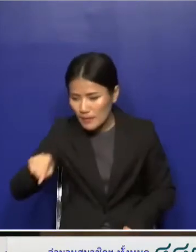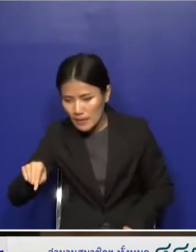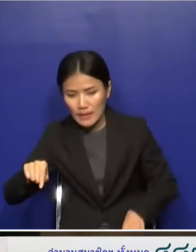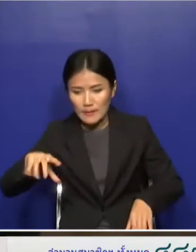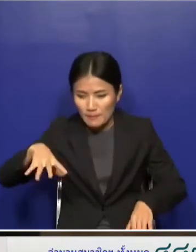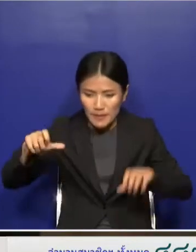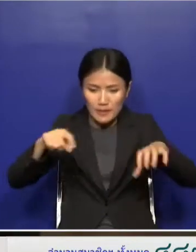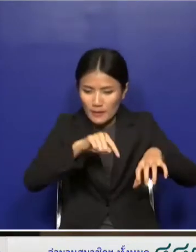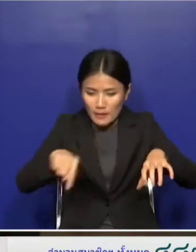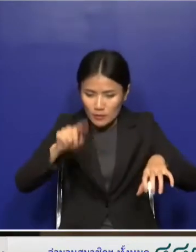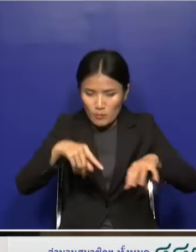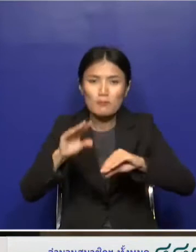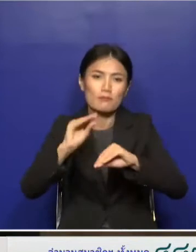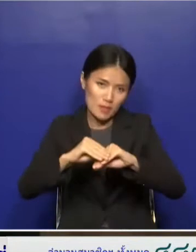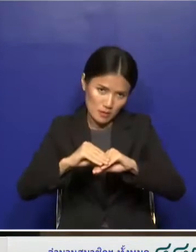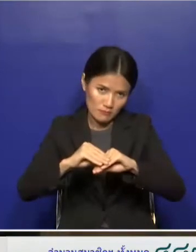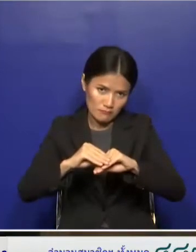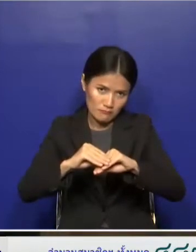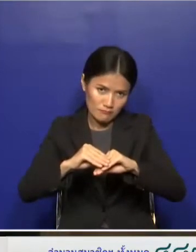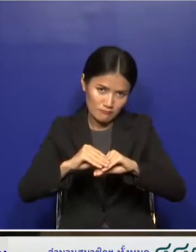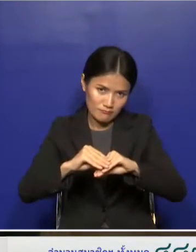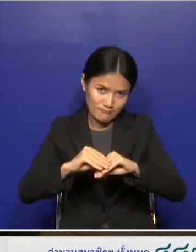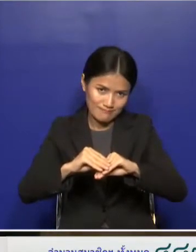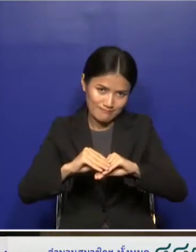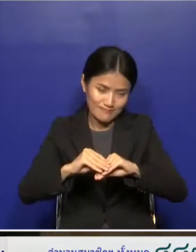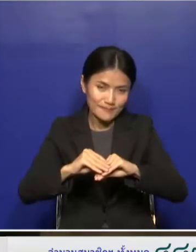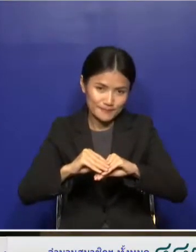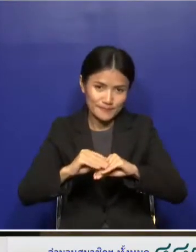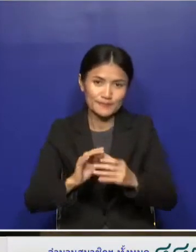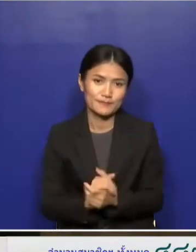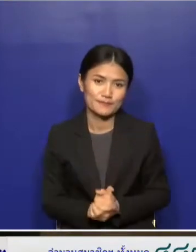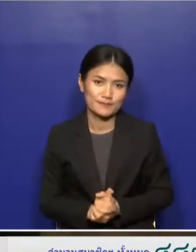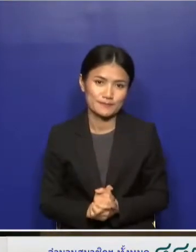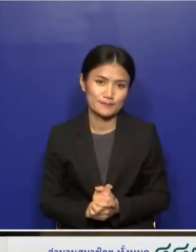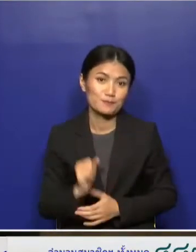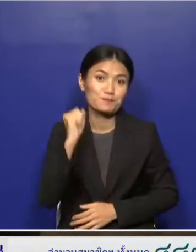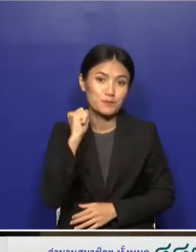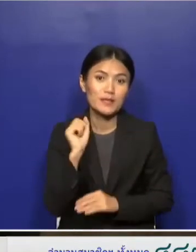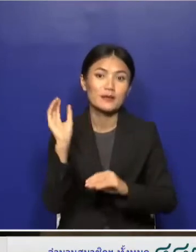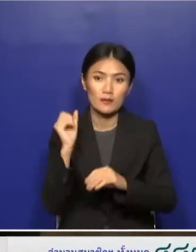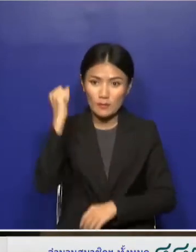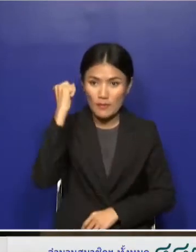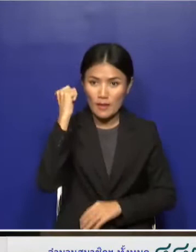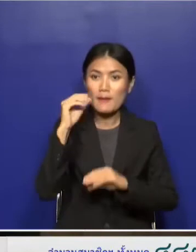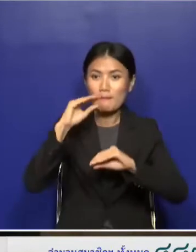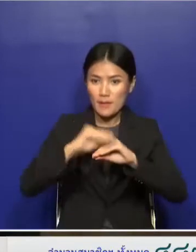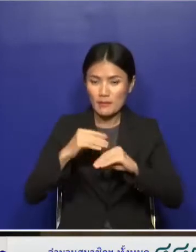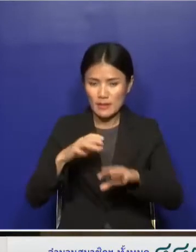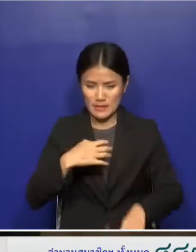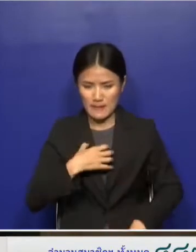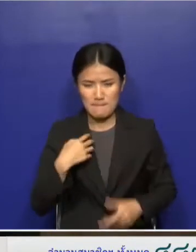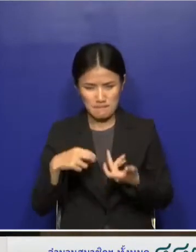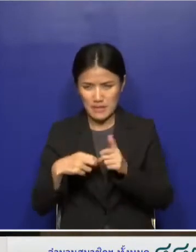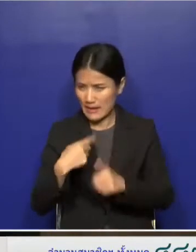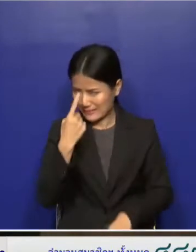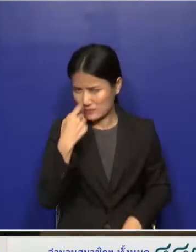ขึ้นอย่างที่รายงานเนี่ยได้ระบุไว้นะครับมันจะมีปัญหาอีกอย่างนึงที่ผมอยากจะชวนให้คิดนะครับ